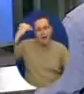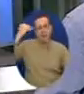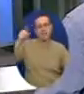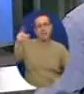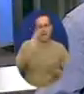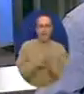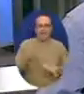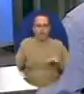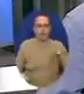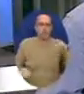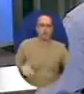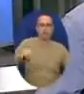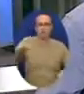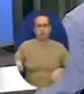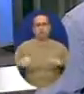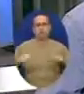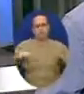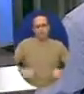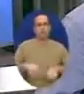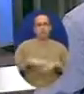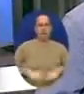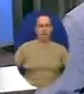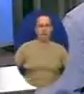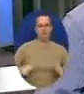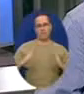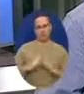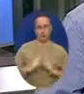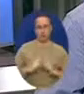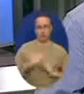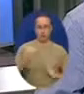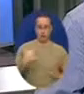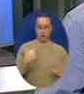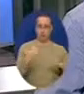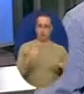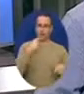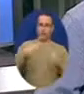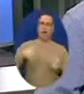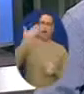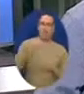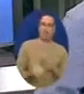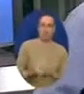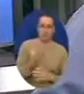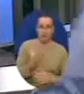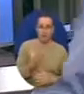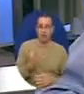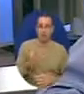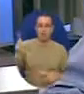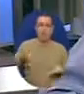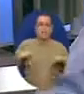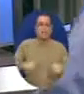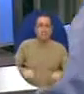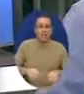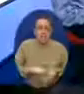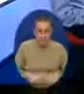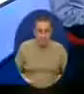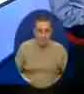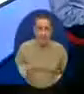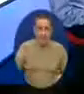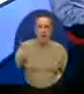התיישבות ותפיסת קרקע. היום אנחנו 70 שנה אחרי קום המדינה. וחוץ מתפיסת קרקע, אתה אומר ההתיישבות עוד